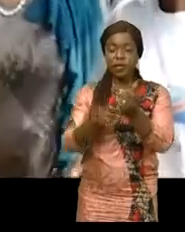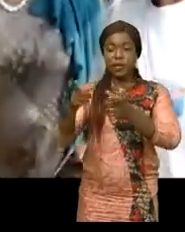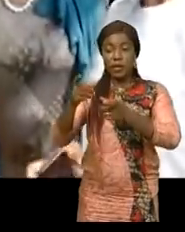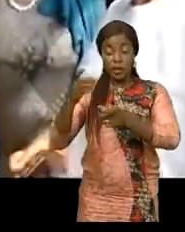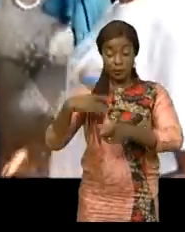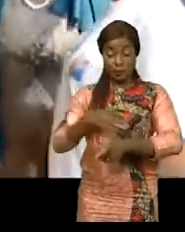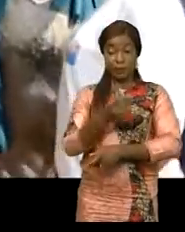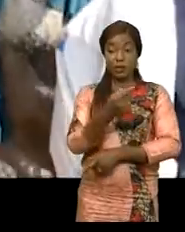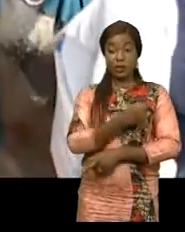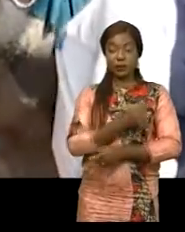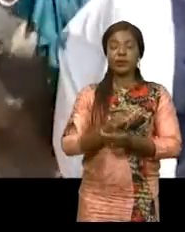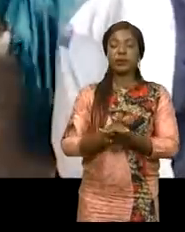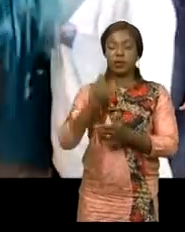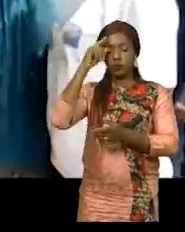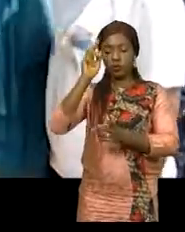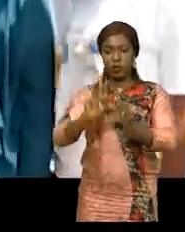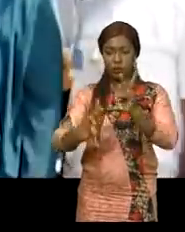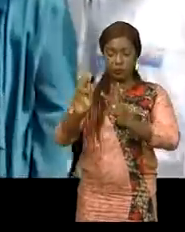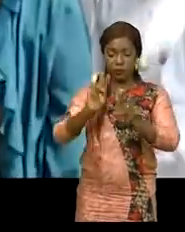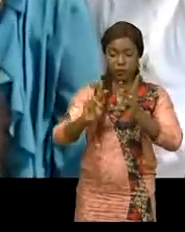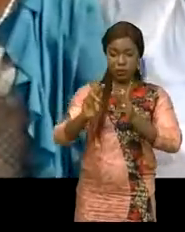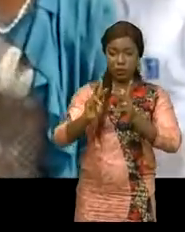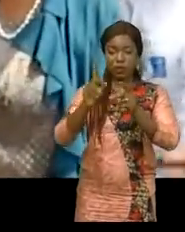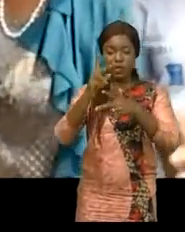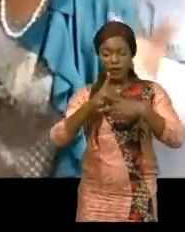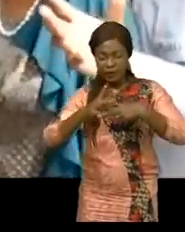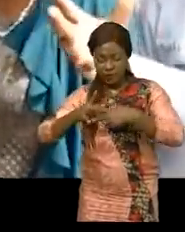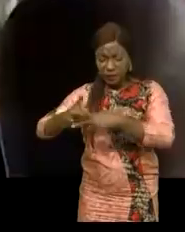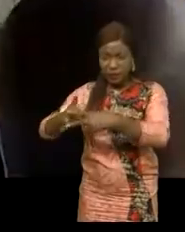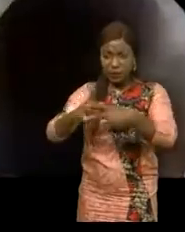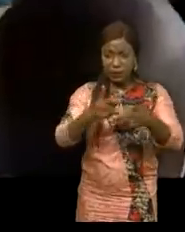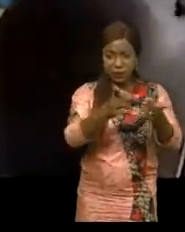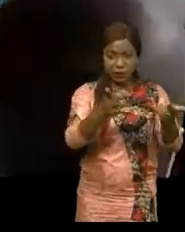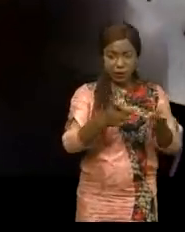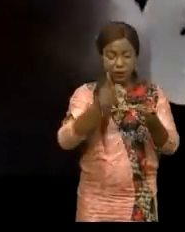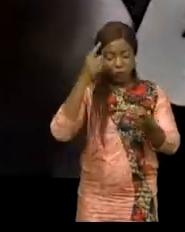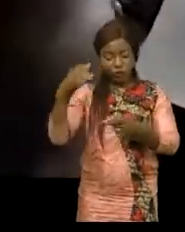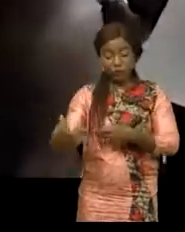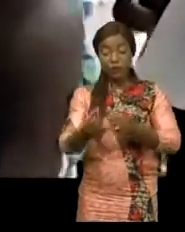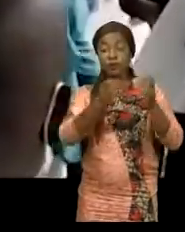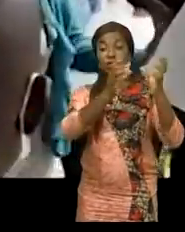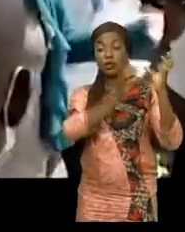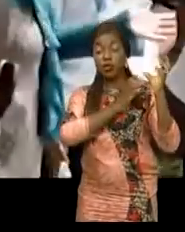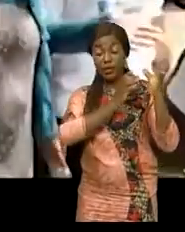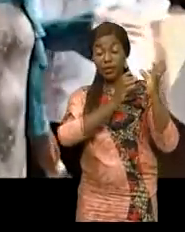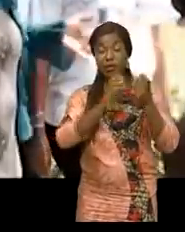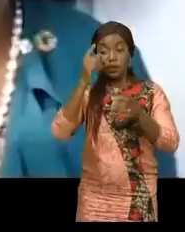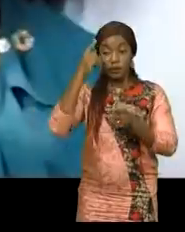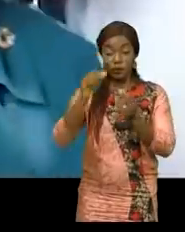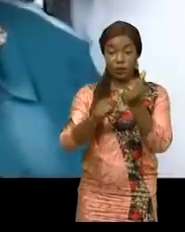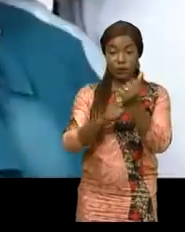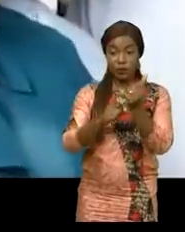des nations unies pour la population unfpa a visité cette entité de prise en charge appuyée par lyonnais pays